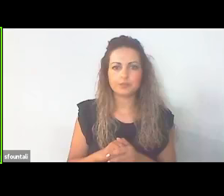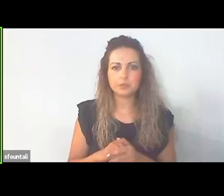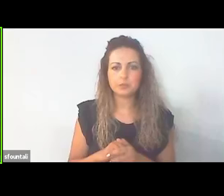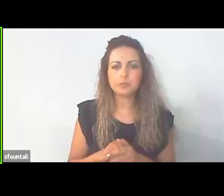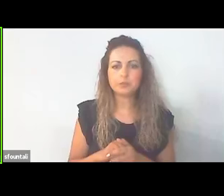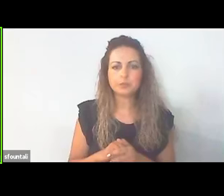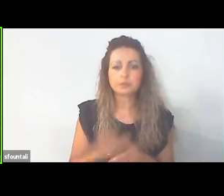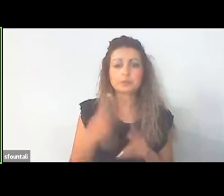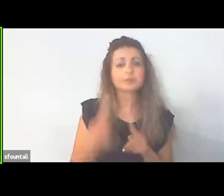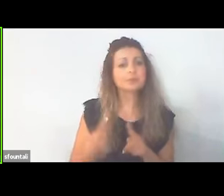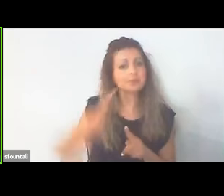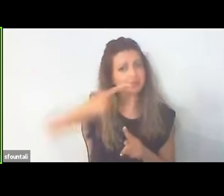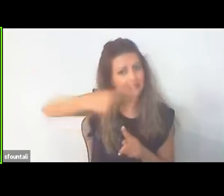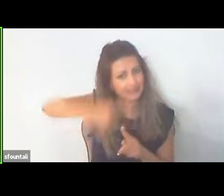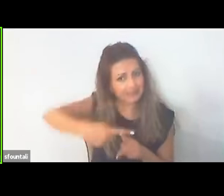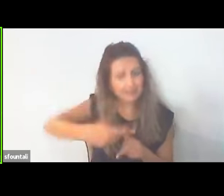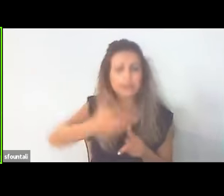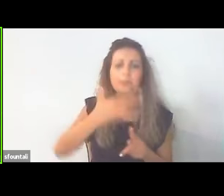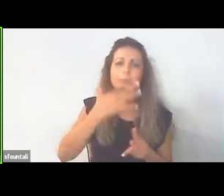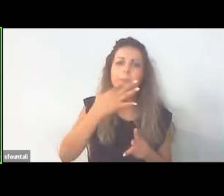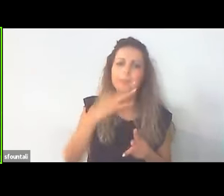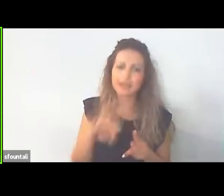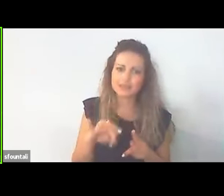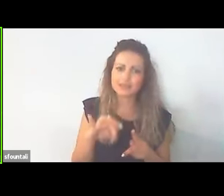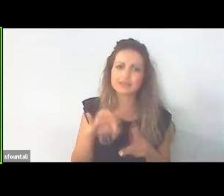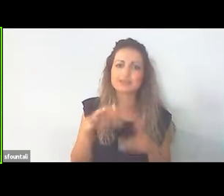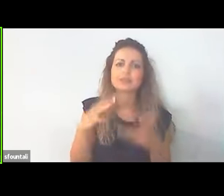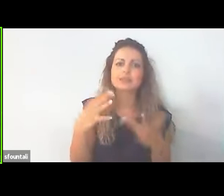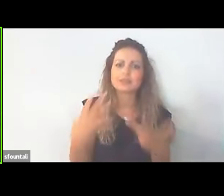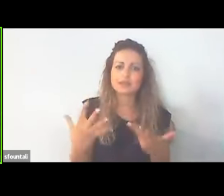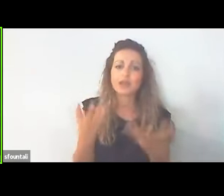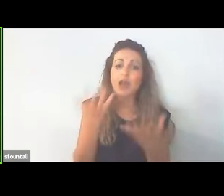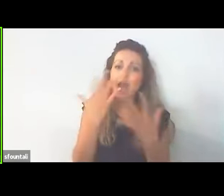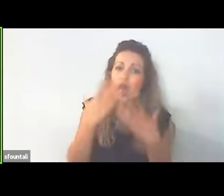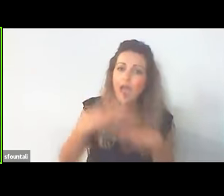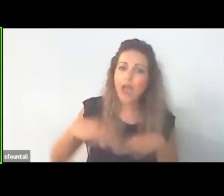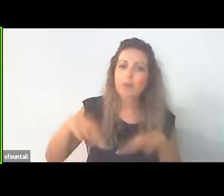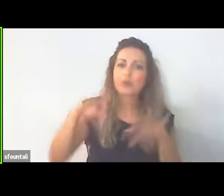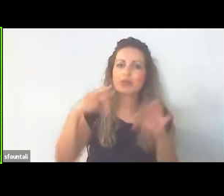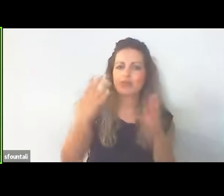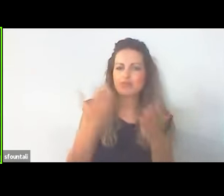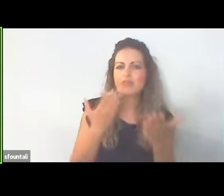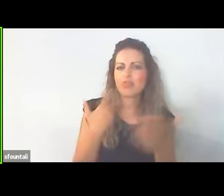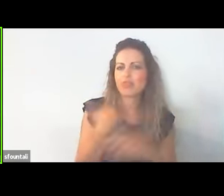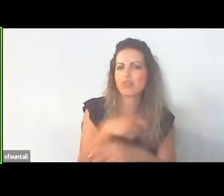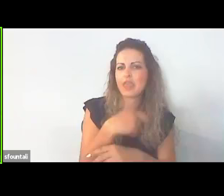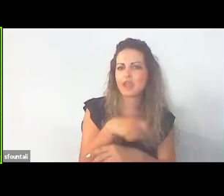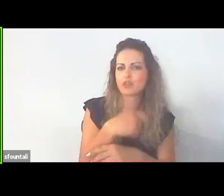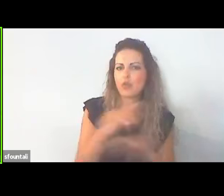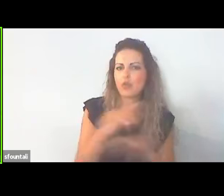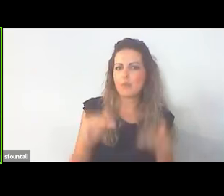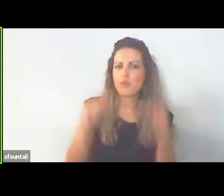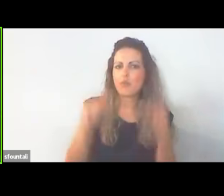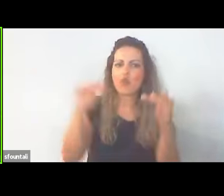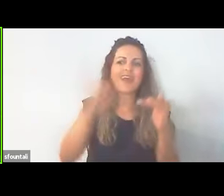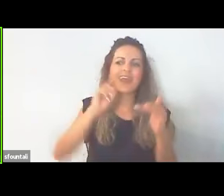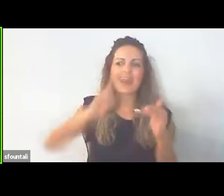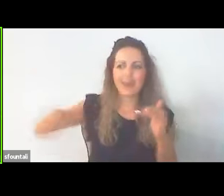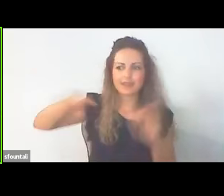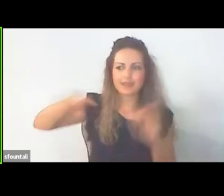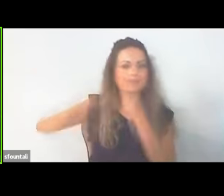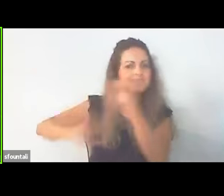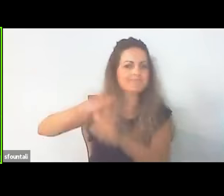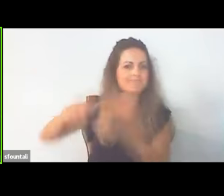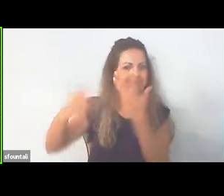δυνατότητα ουσιαστικής επανόρθωσης στο δικαστικό επίπεδο των γυναικών που έχουν υποστεί σεξουαλική και